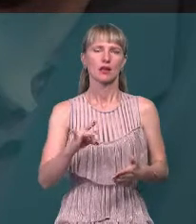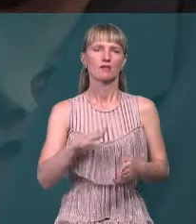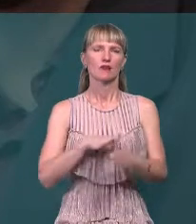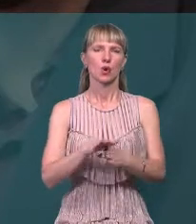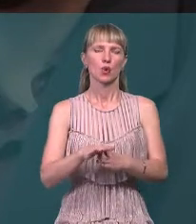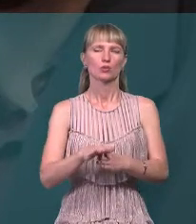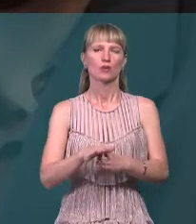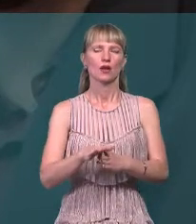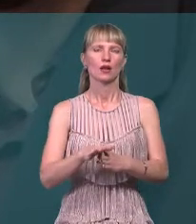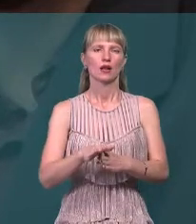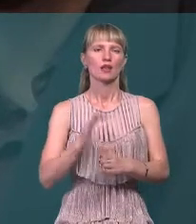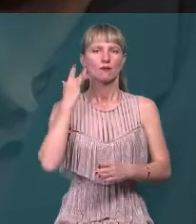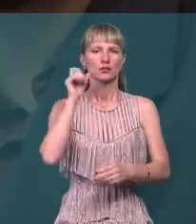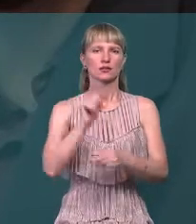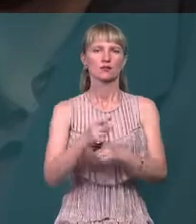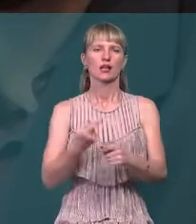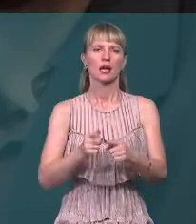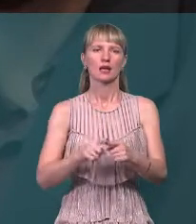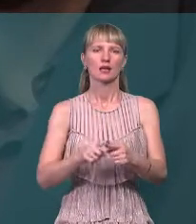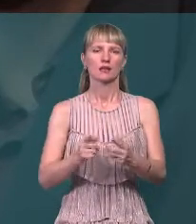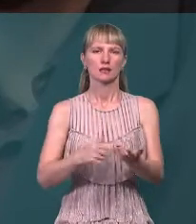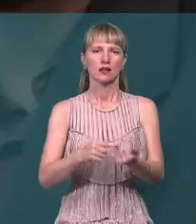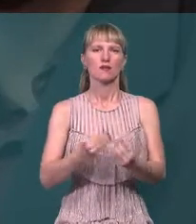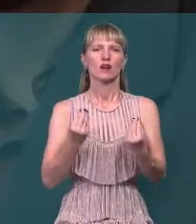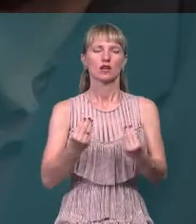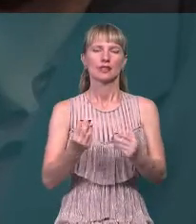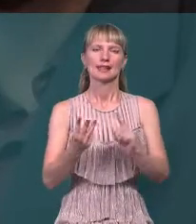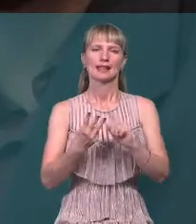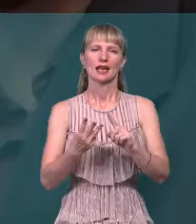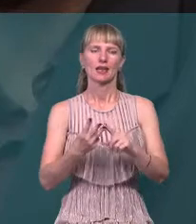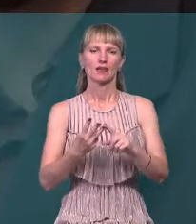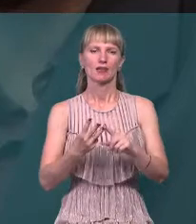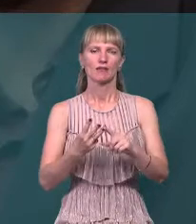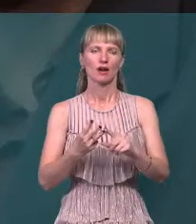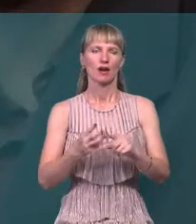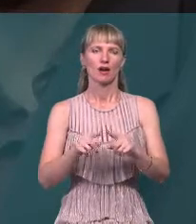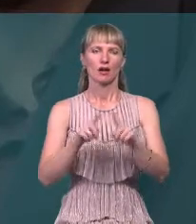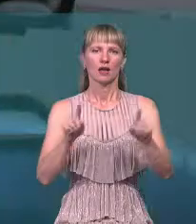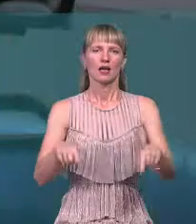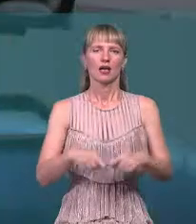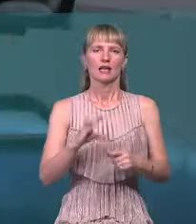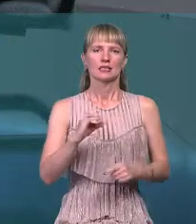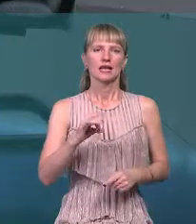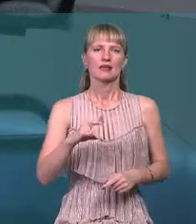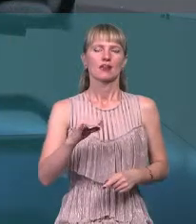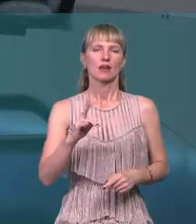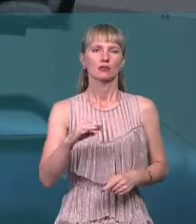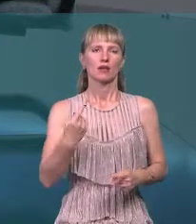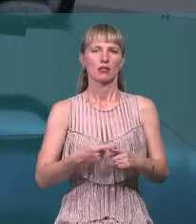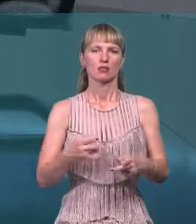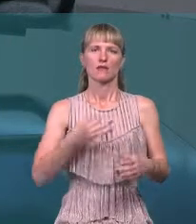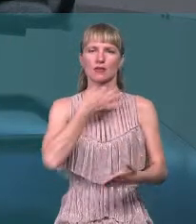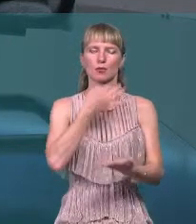це зараховувалось їм в якості третього сертифікату. Це абсолютно нормальна практика. Це відповідає